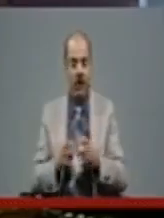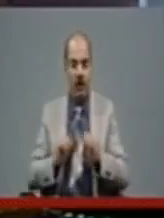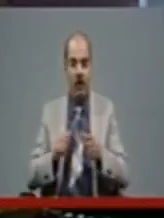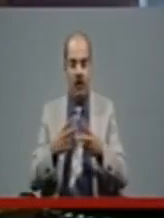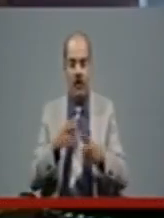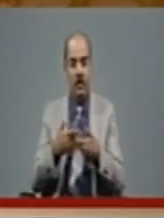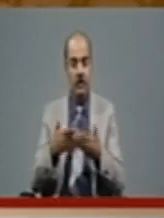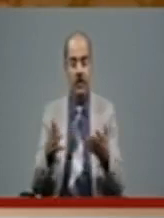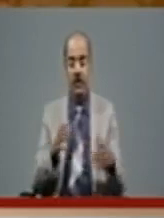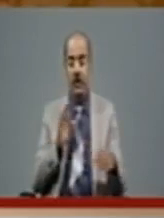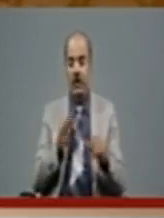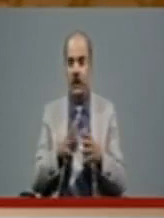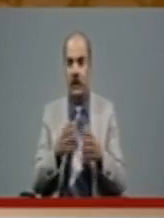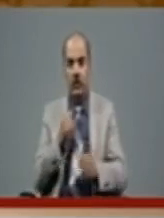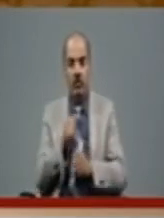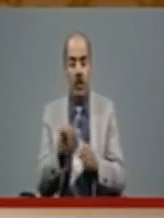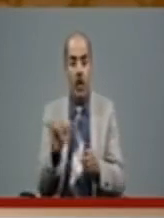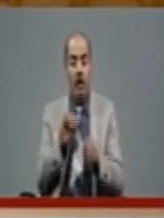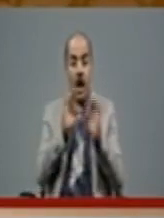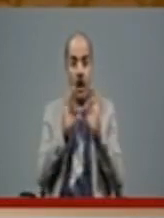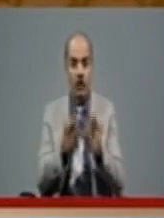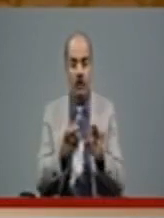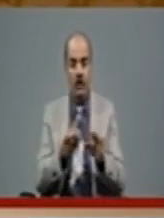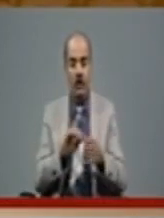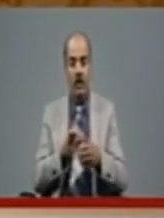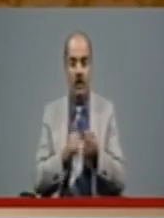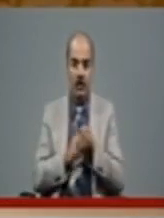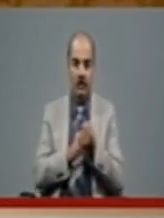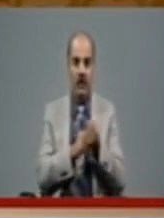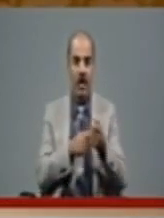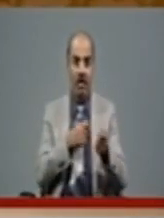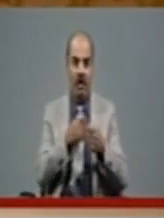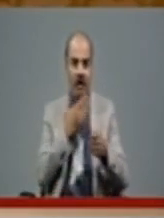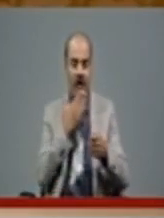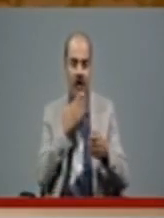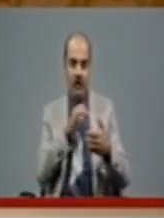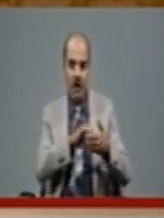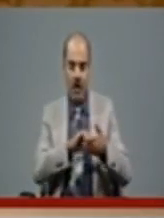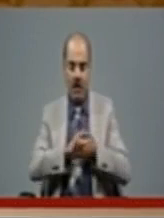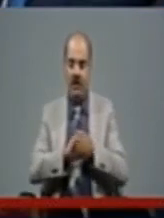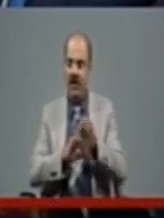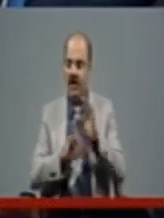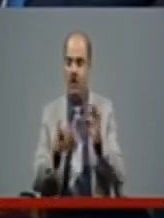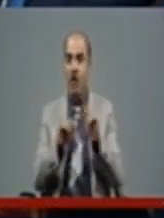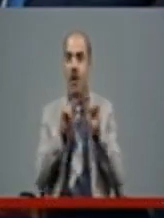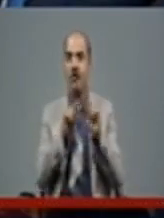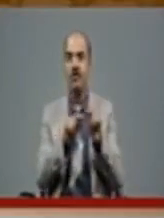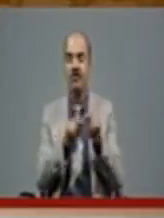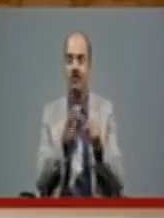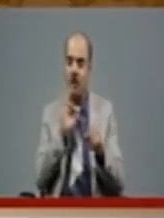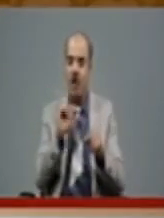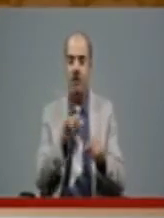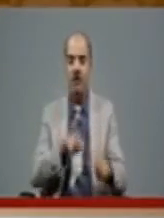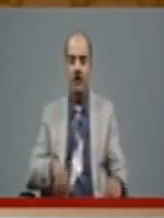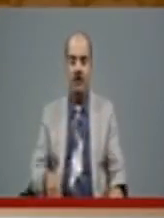والاستثمار. مهم جدا تدعيم التجارة البينية بين دول القارة الإفريقية. بنتكلم